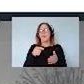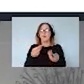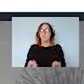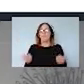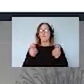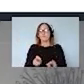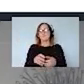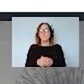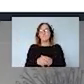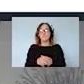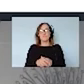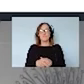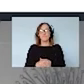powstało